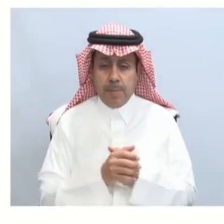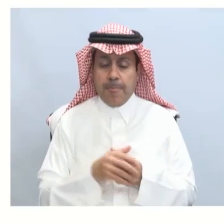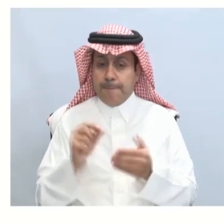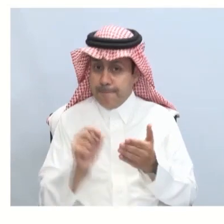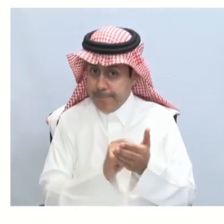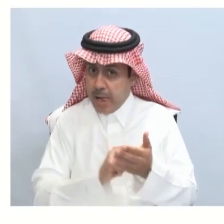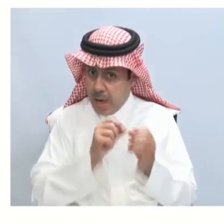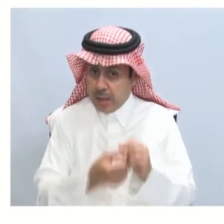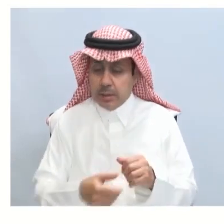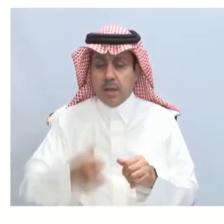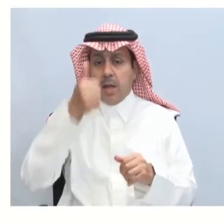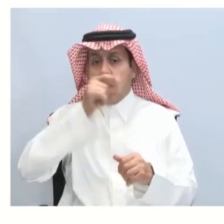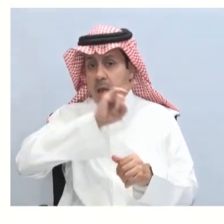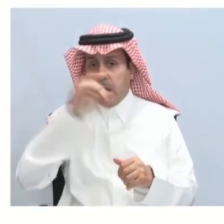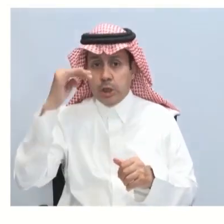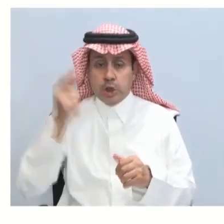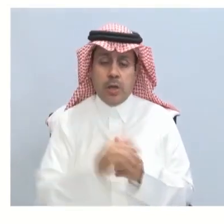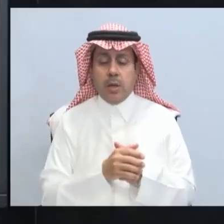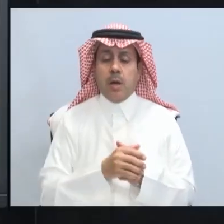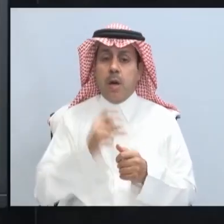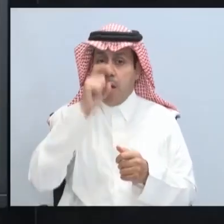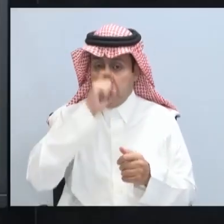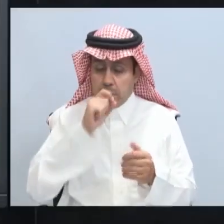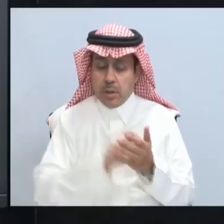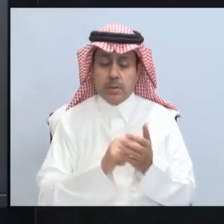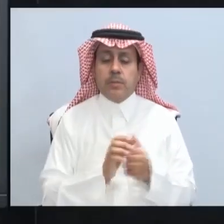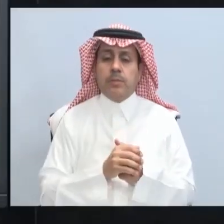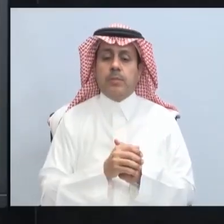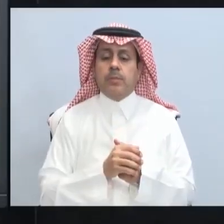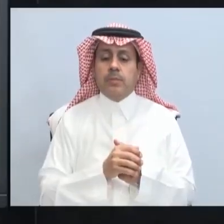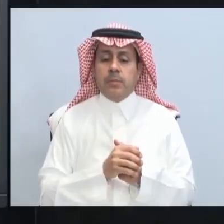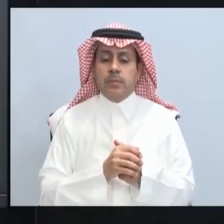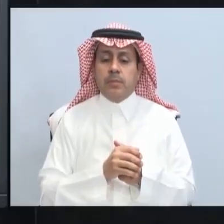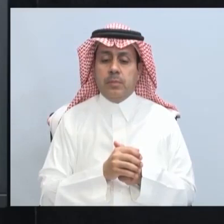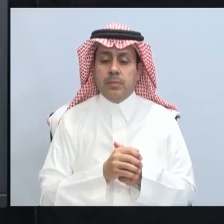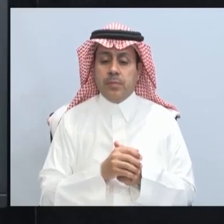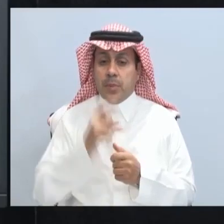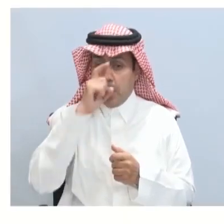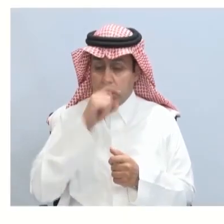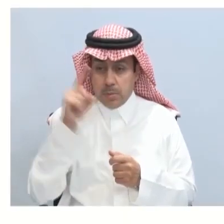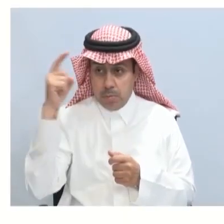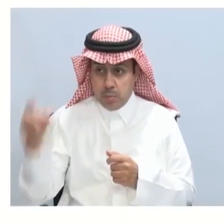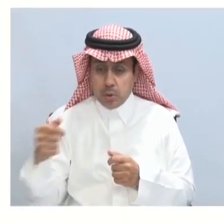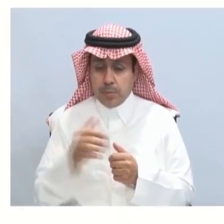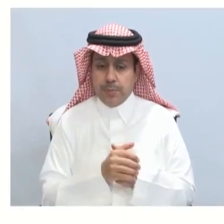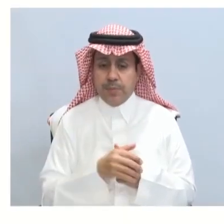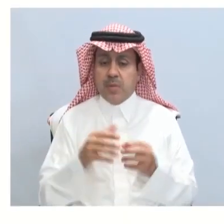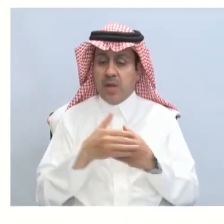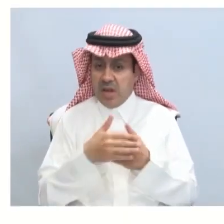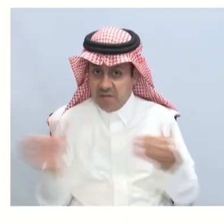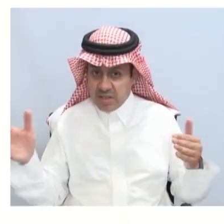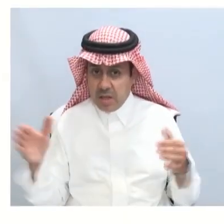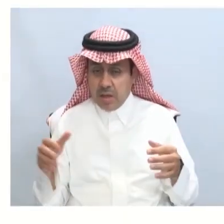الاجاره عقد لازم عقد لازم للمؤجر والمستاجر هنا ينفسخ بتعذر